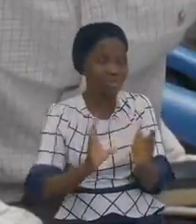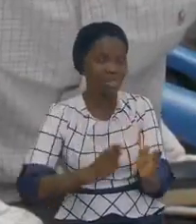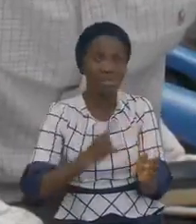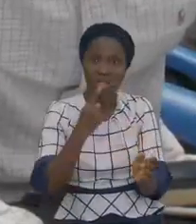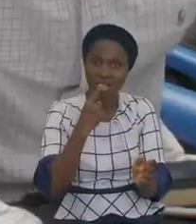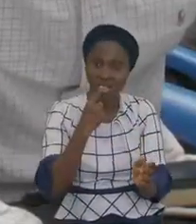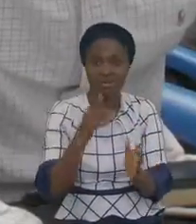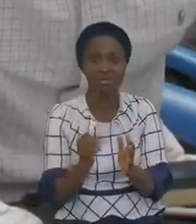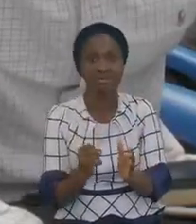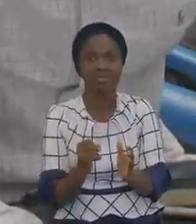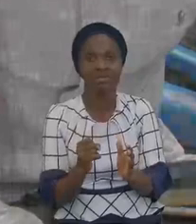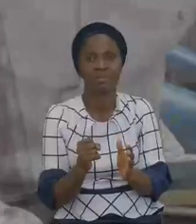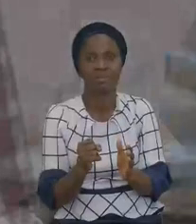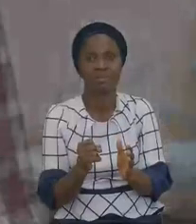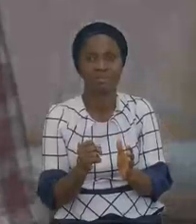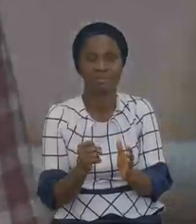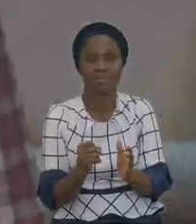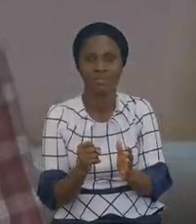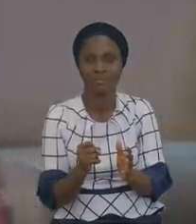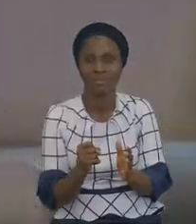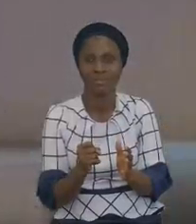Plusieurs parlent quand il faut se taire.